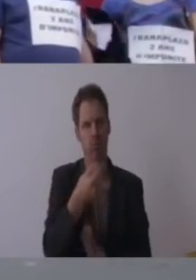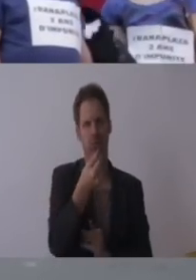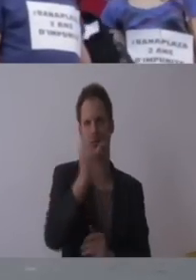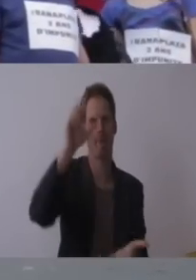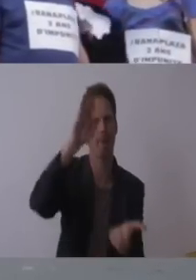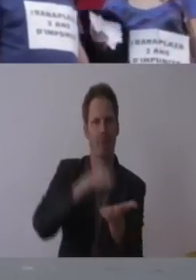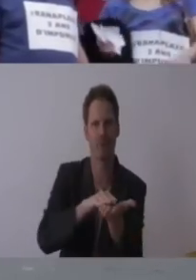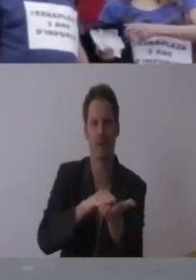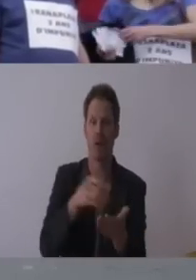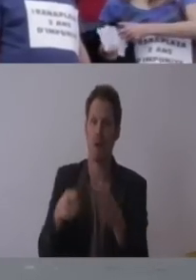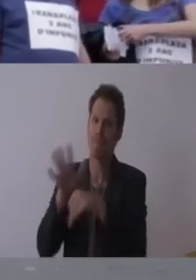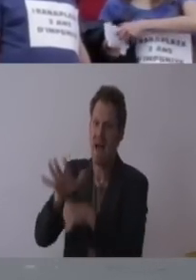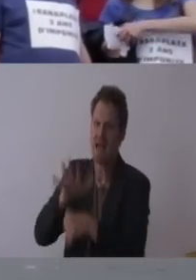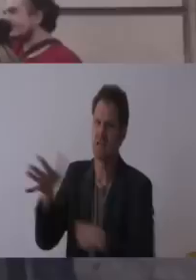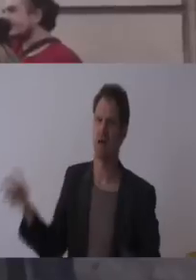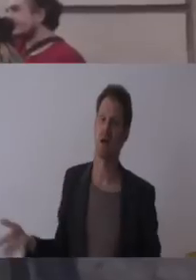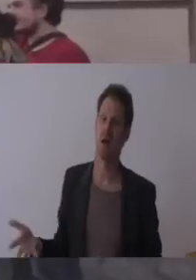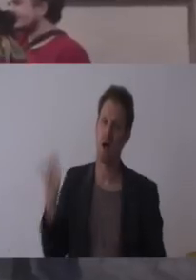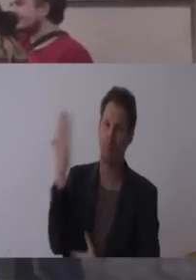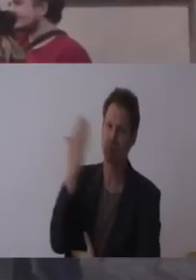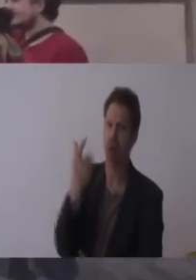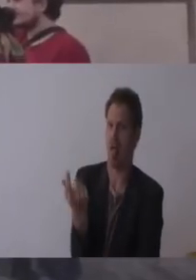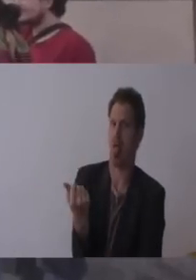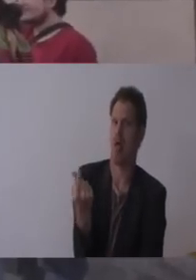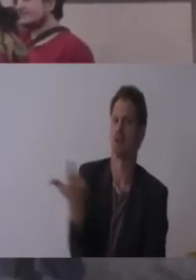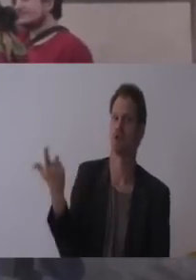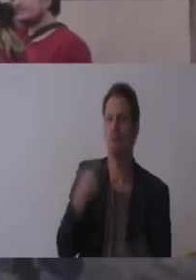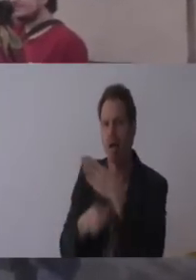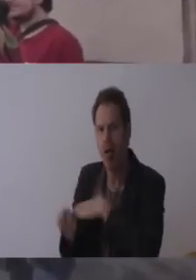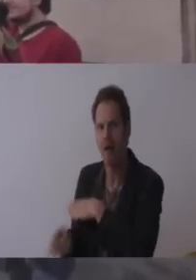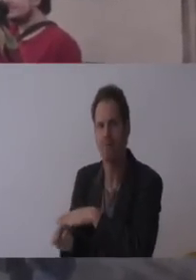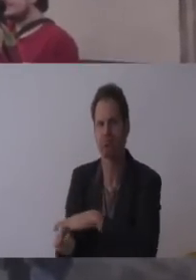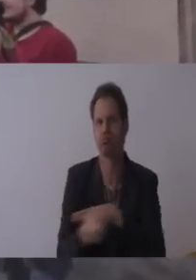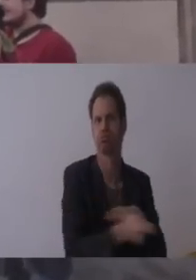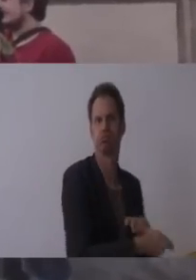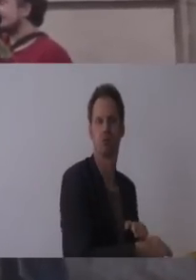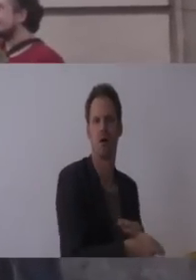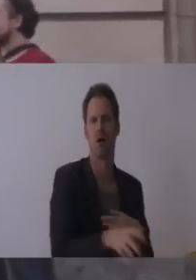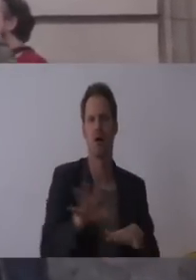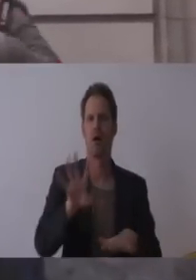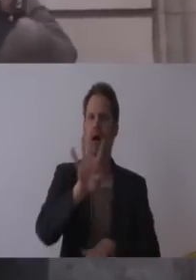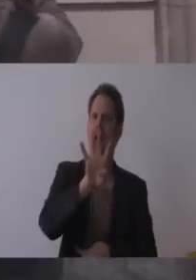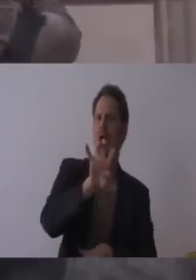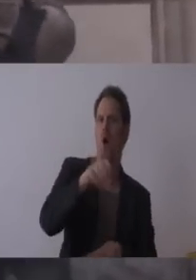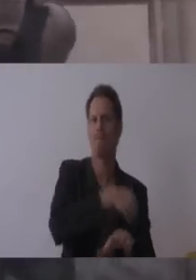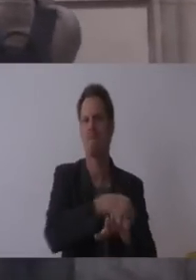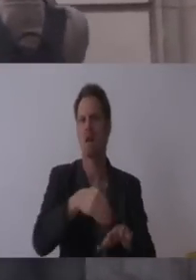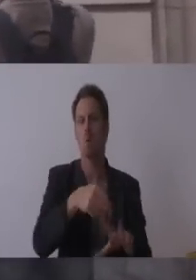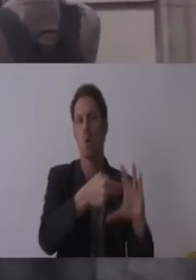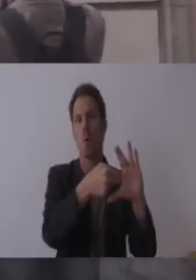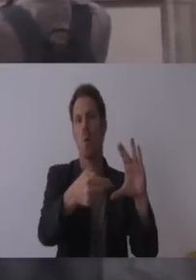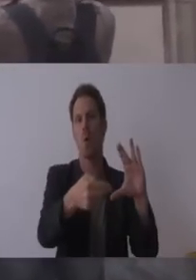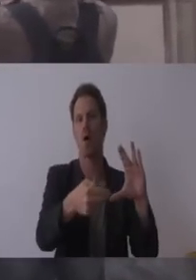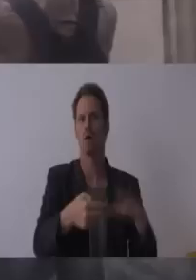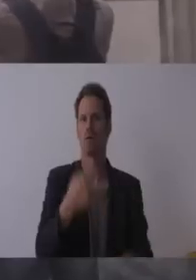fonds pour indemniser toutes les victimes. Donc il y a vraiment besoin de beaucoup d'argent pour indemniser toutes les victimes. On estime les besoins à